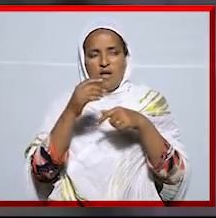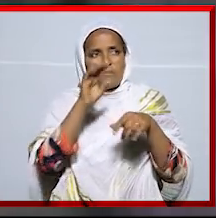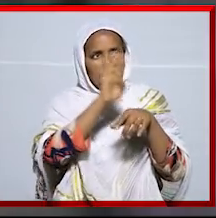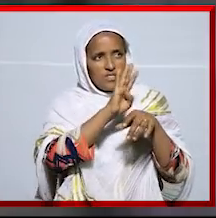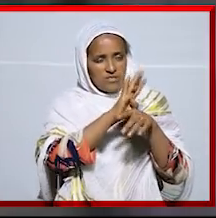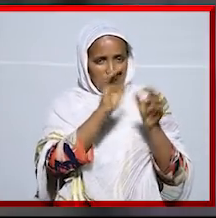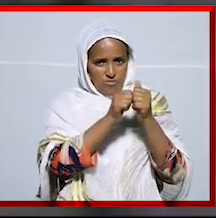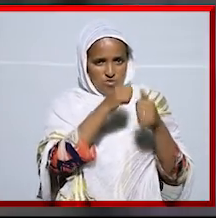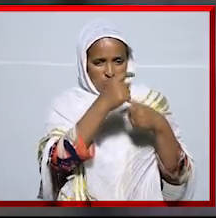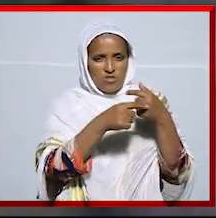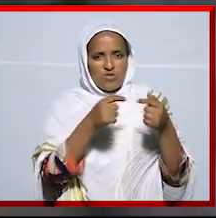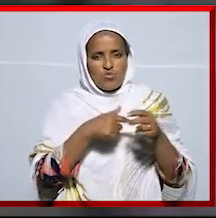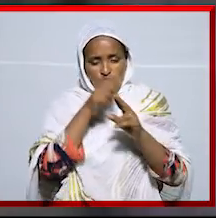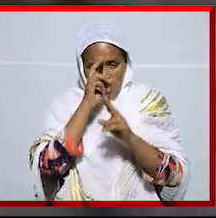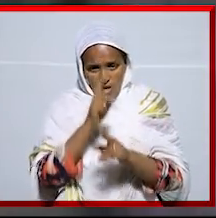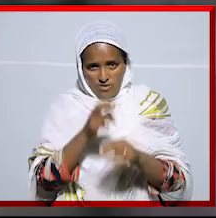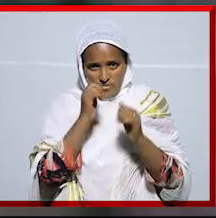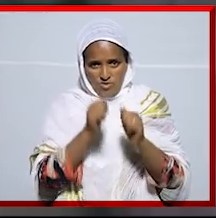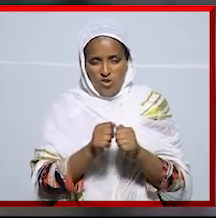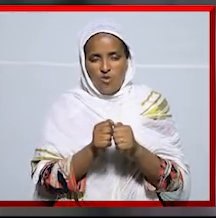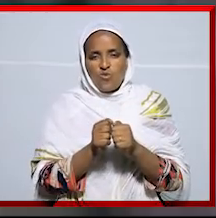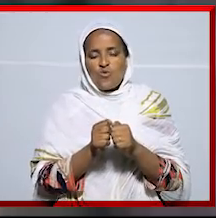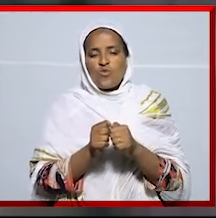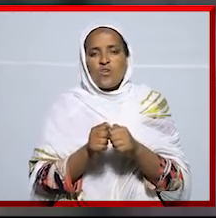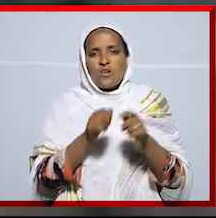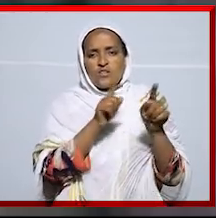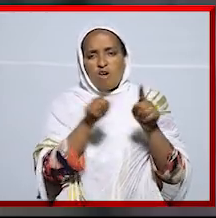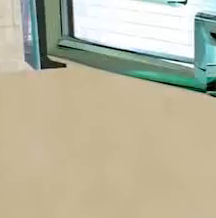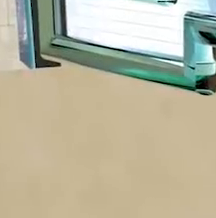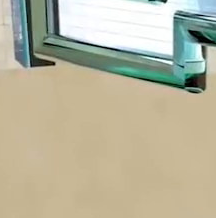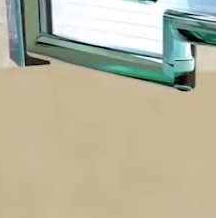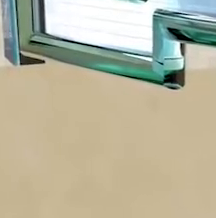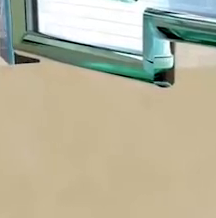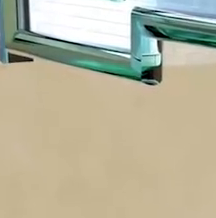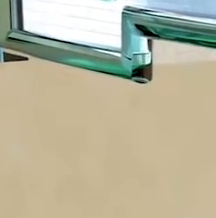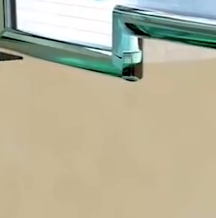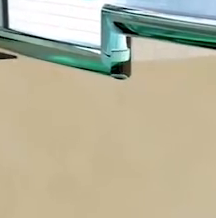እየተጠቀምን መንፈሳዊ ጋር መሄድ እንችላለን ማለት ነው። ሁለቱንም በዚህ መንገድ እናስኬዳለን።